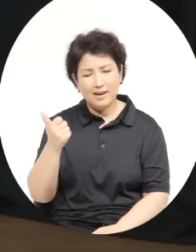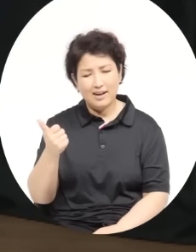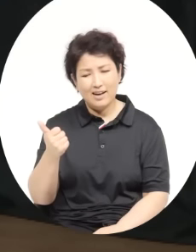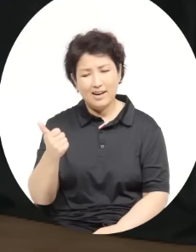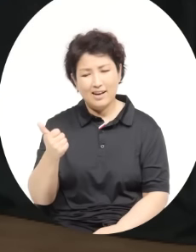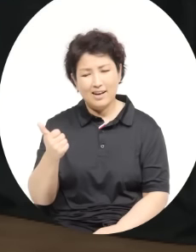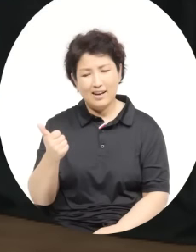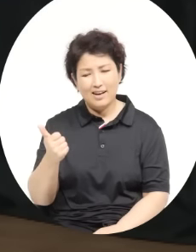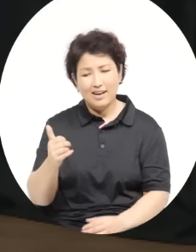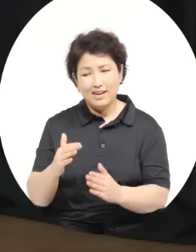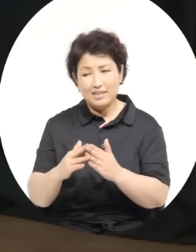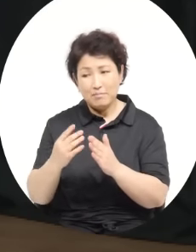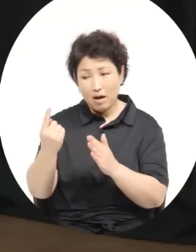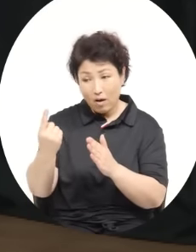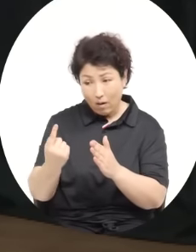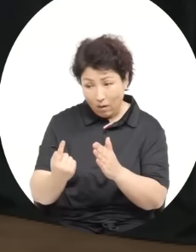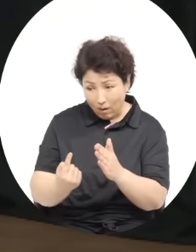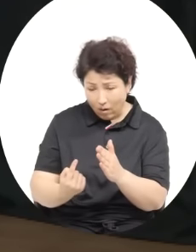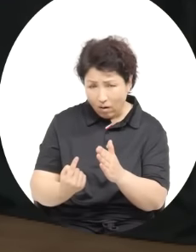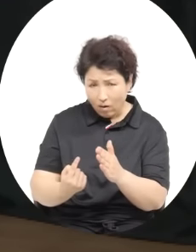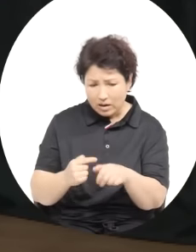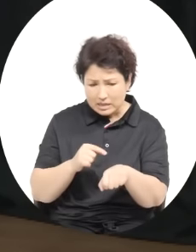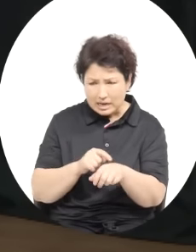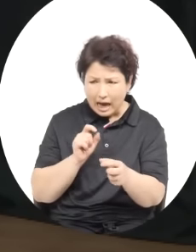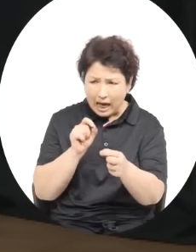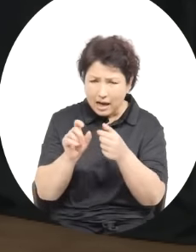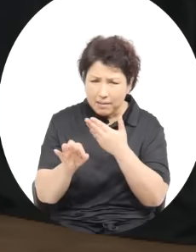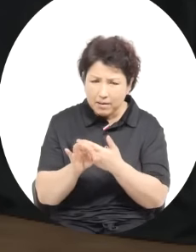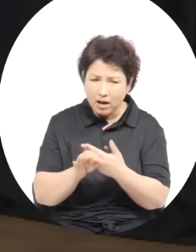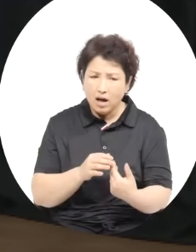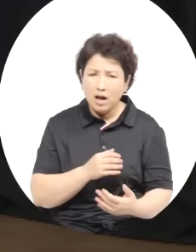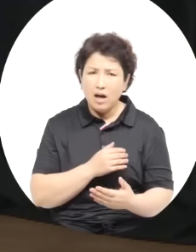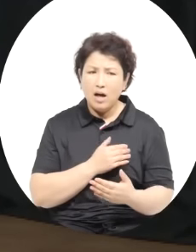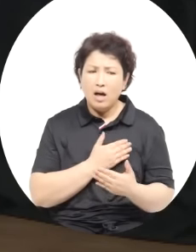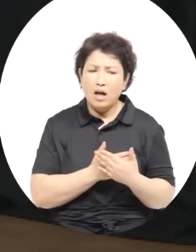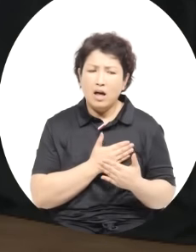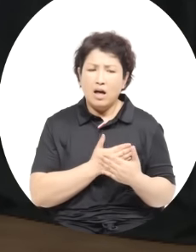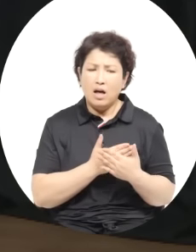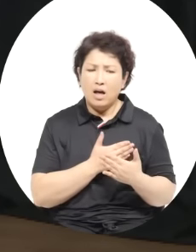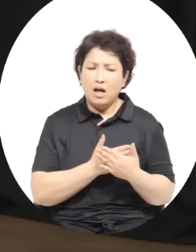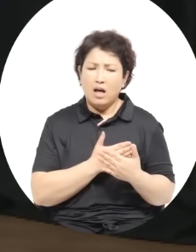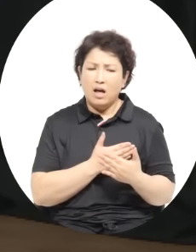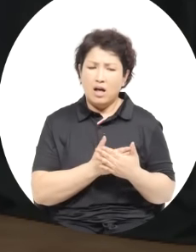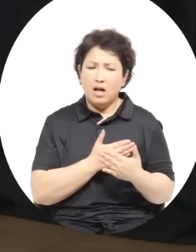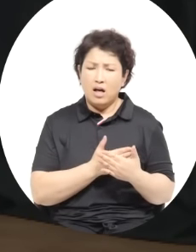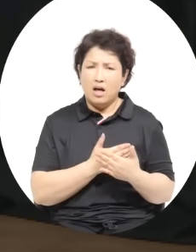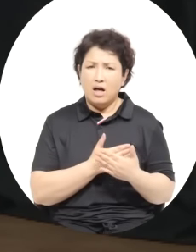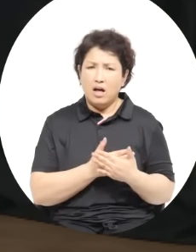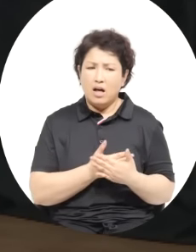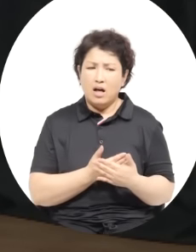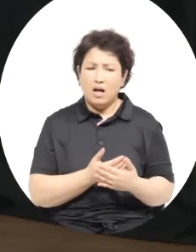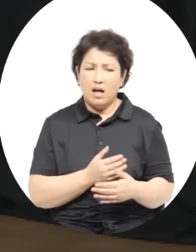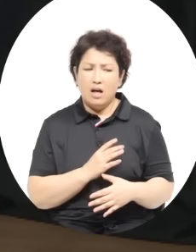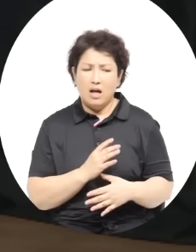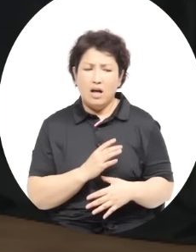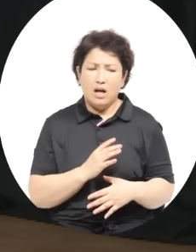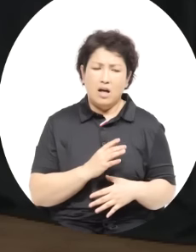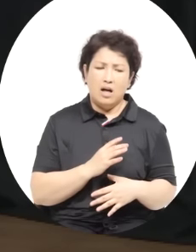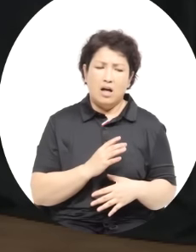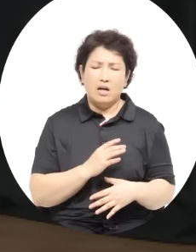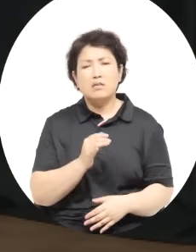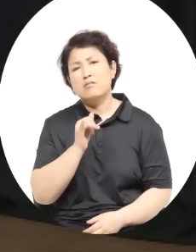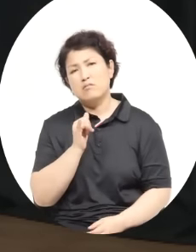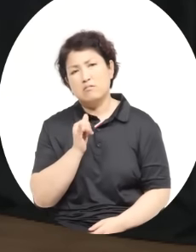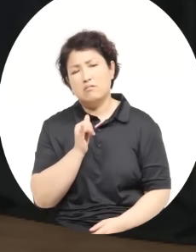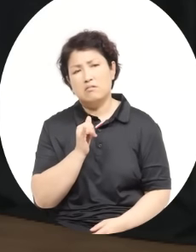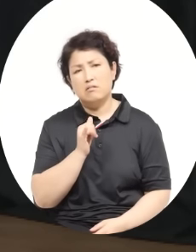아버지가 오시는 시간만 되면 심장이 이렇게 두근두근하고 쿵쿵쿵쿵 뛰고 이런 게 있었었어요. 근데